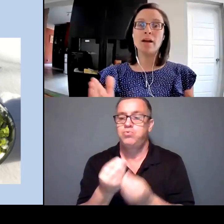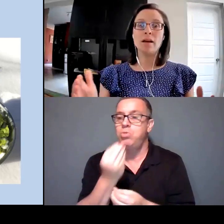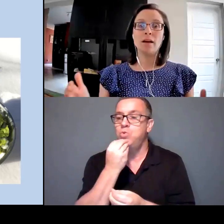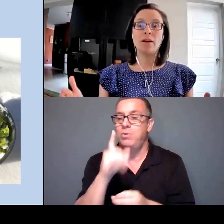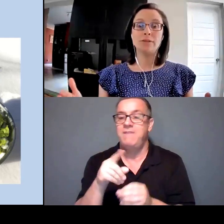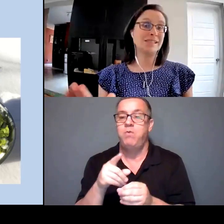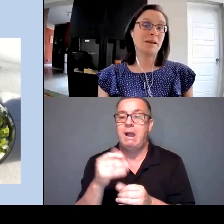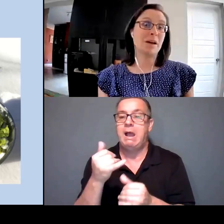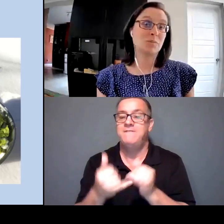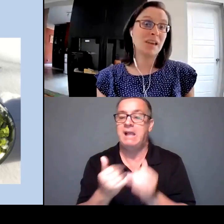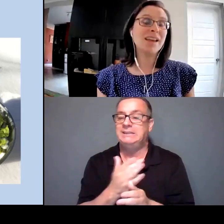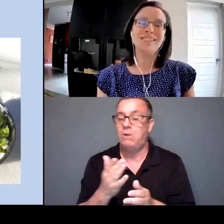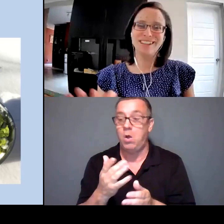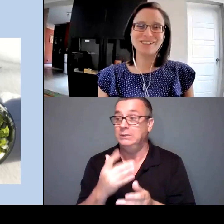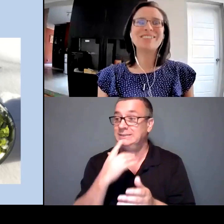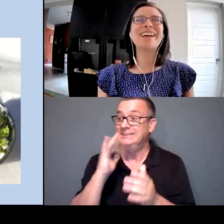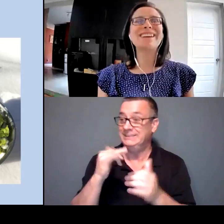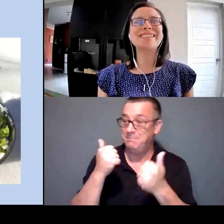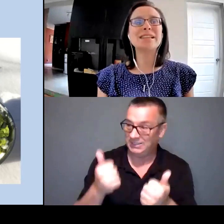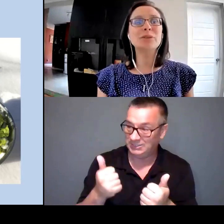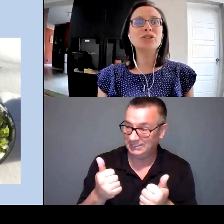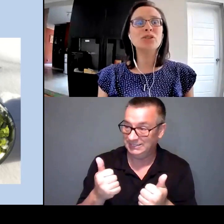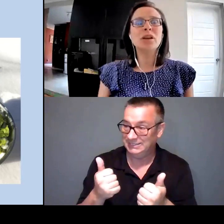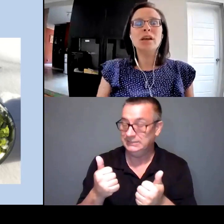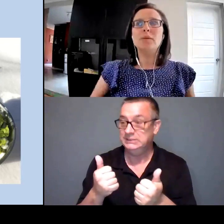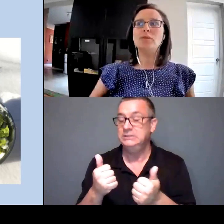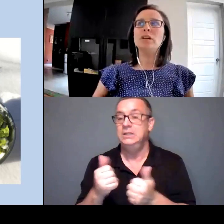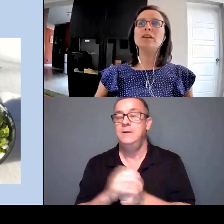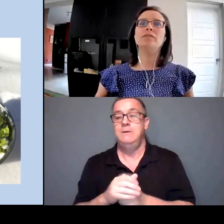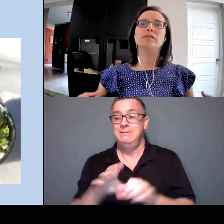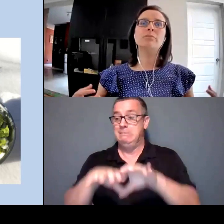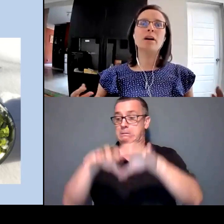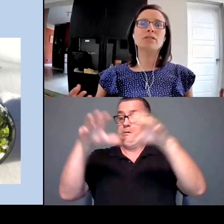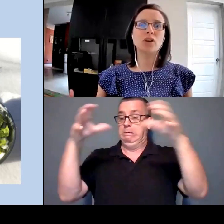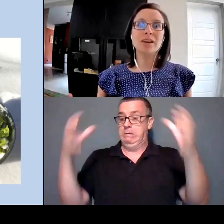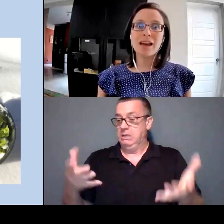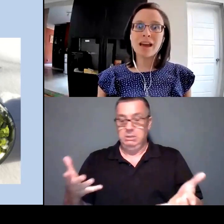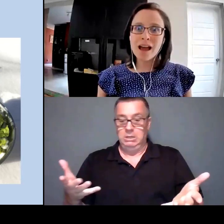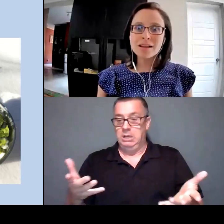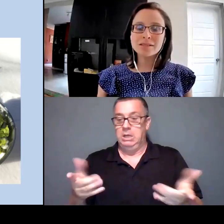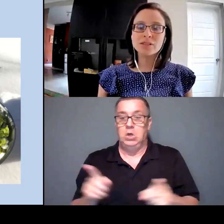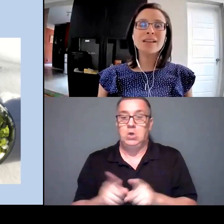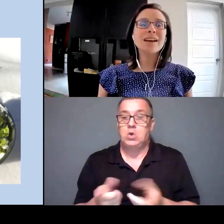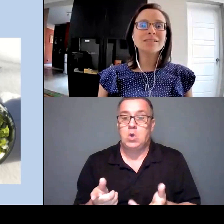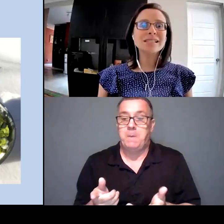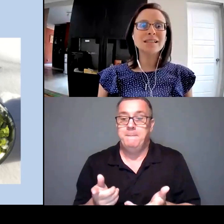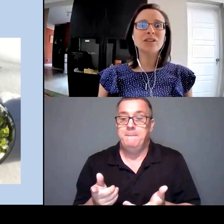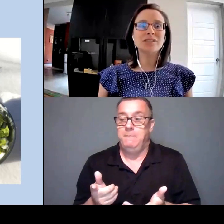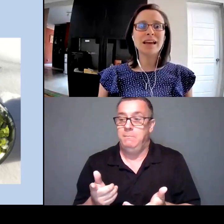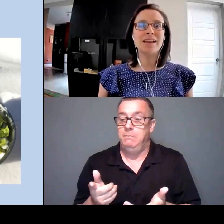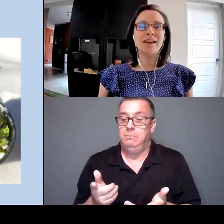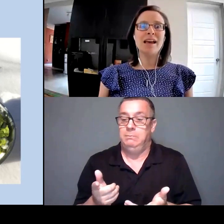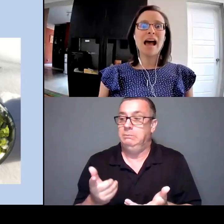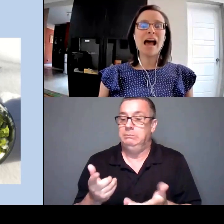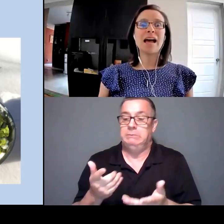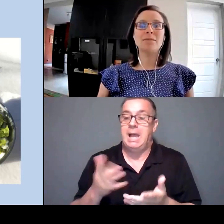parfois. Si ça marche bien, ils ont une grande quantité de nourriture. Puis là, ils passent une grande quantité de